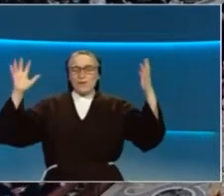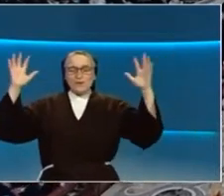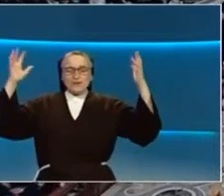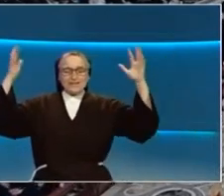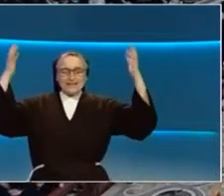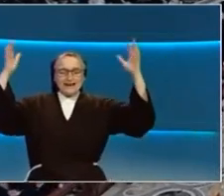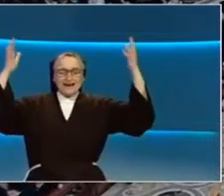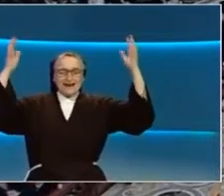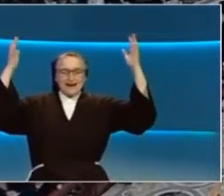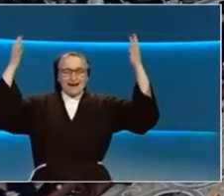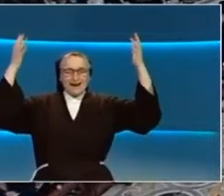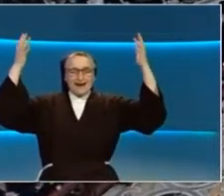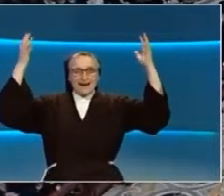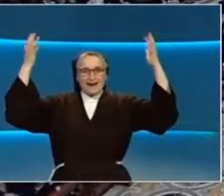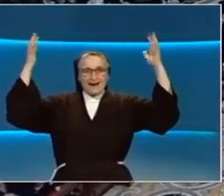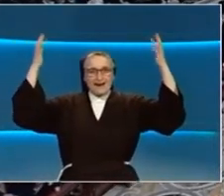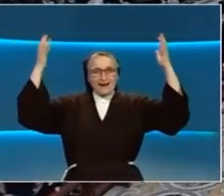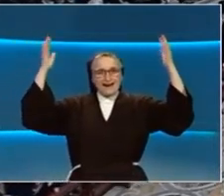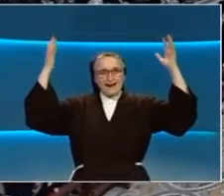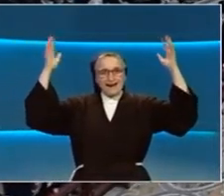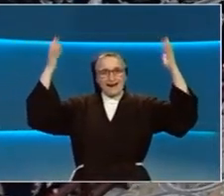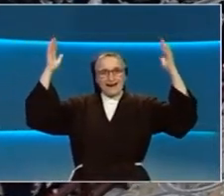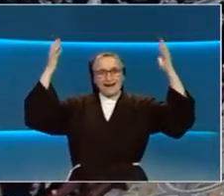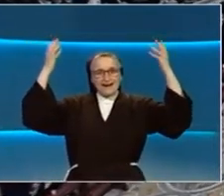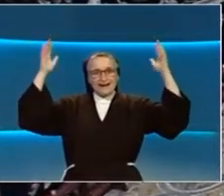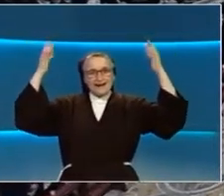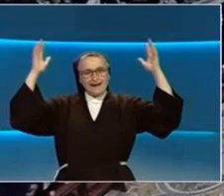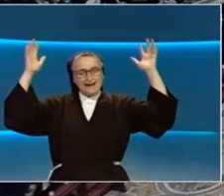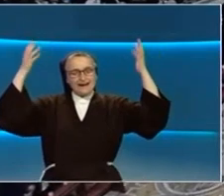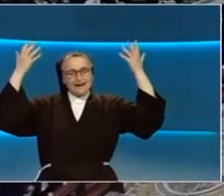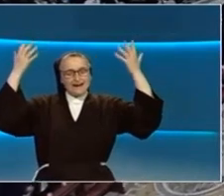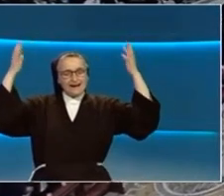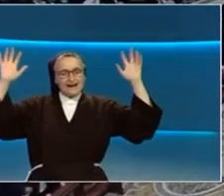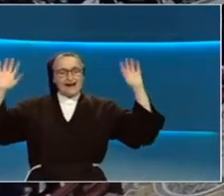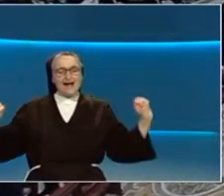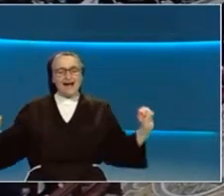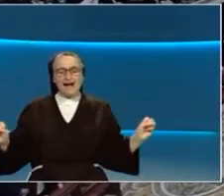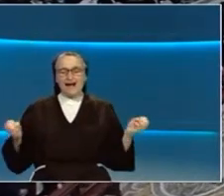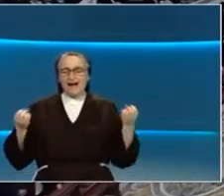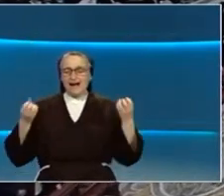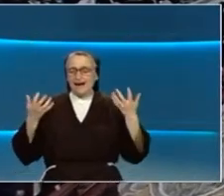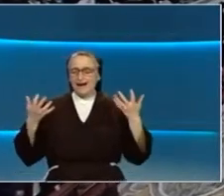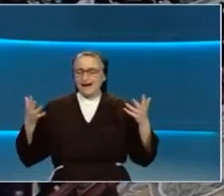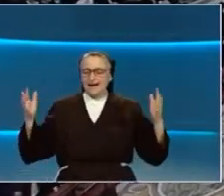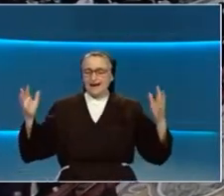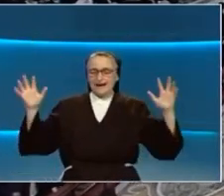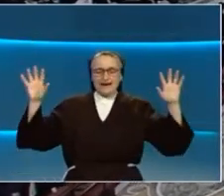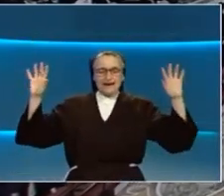Thank you.